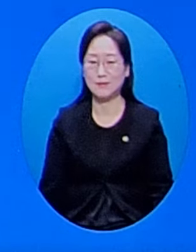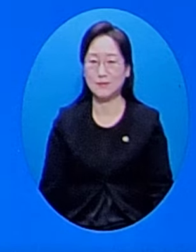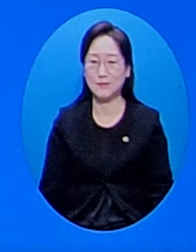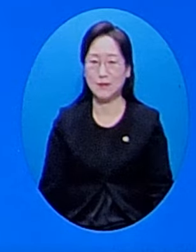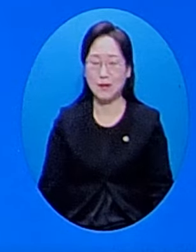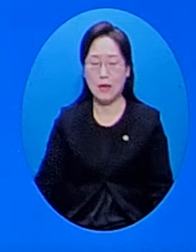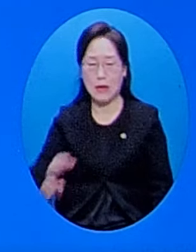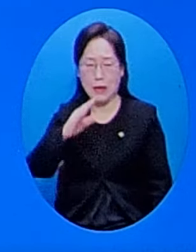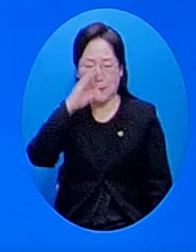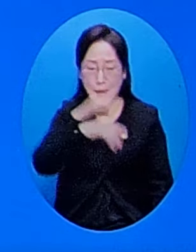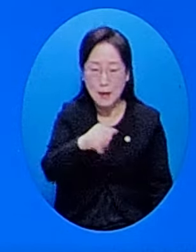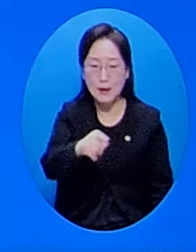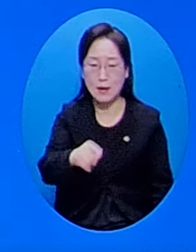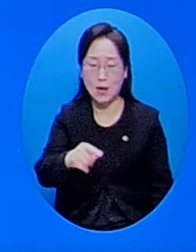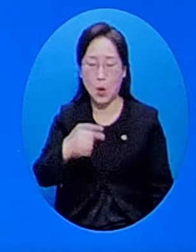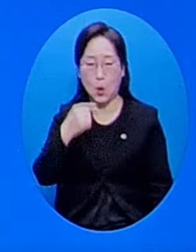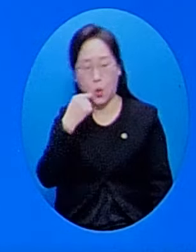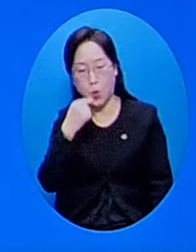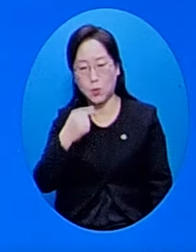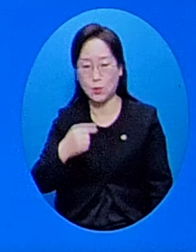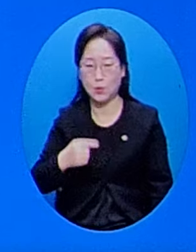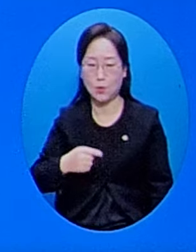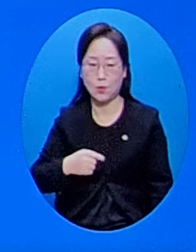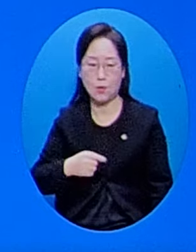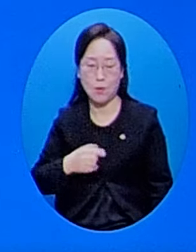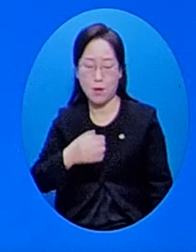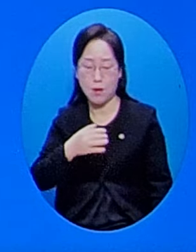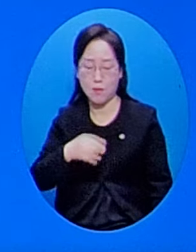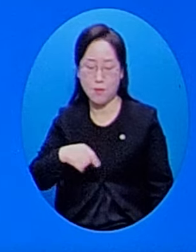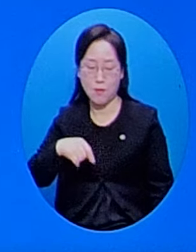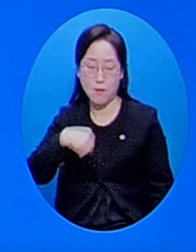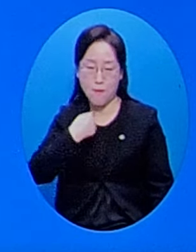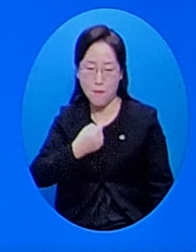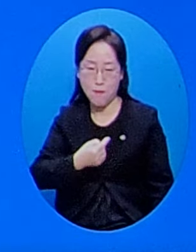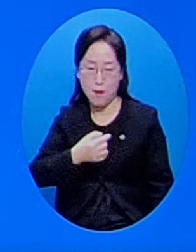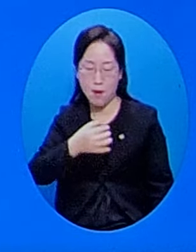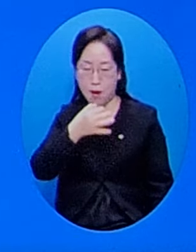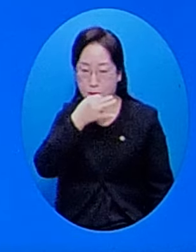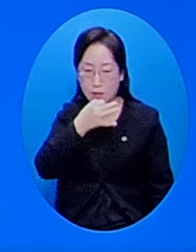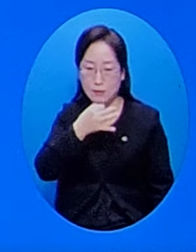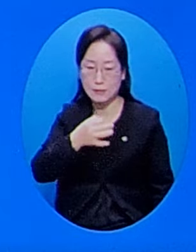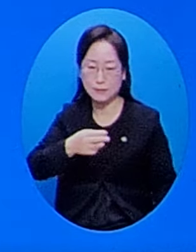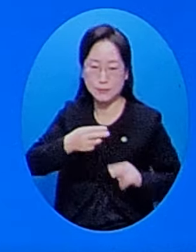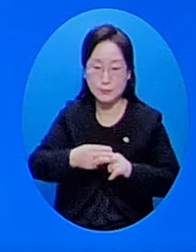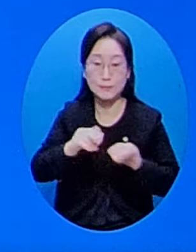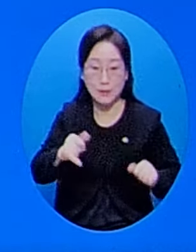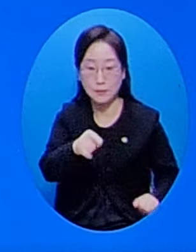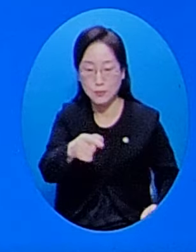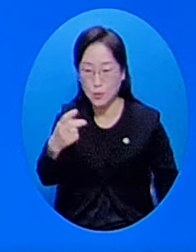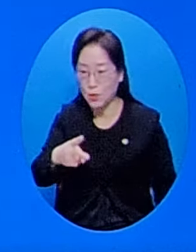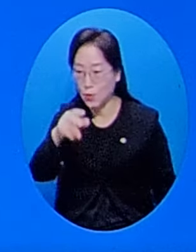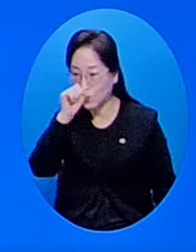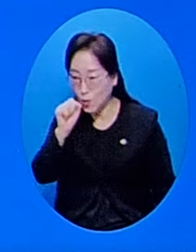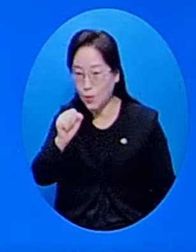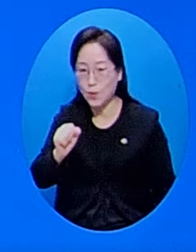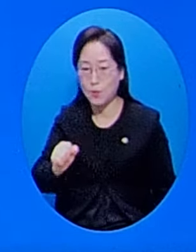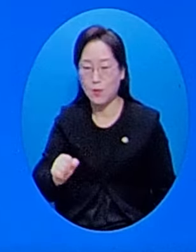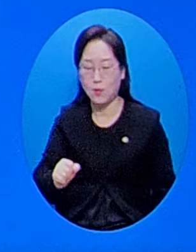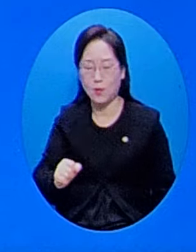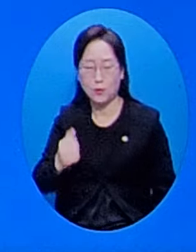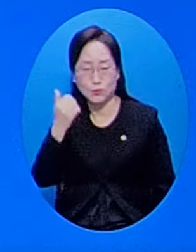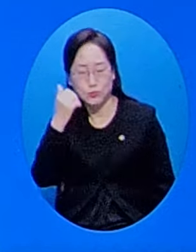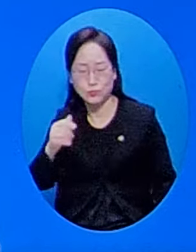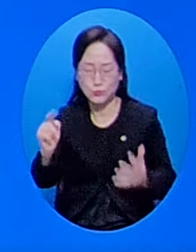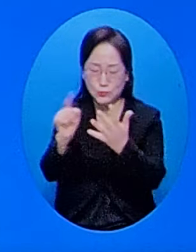아주 악한 사람, 악한 독재자도 만나보고 또 좋은 일을 많이 한 선한 사람도 만나봤습니다.